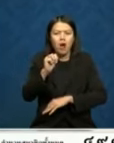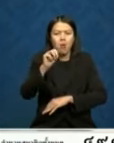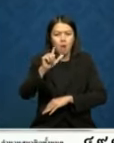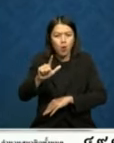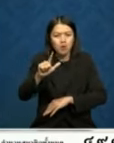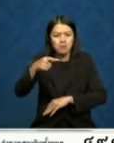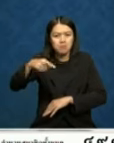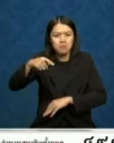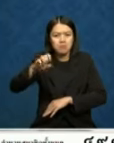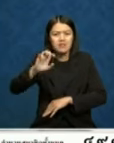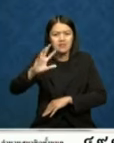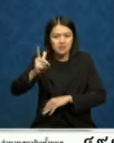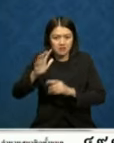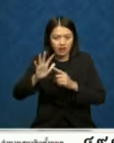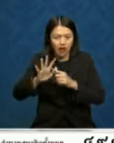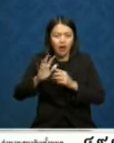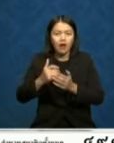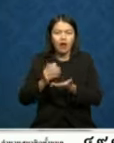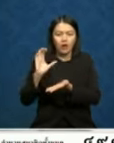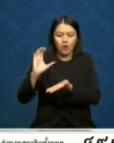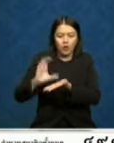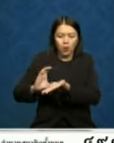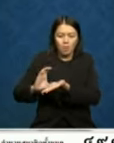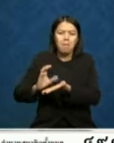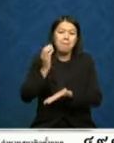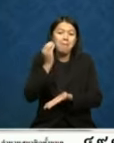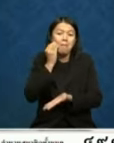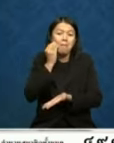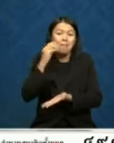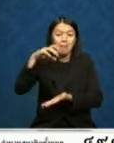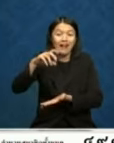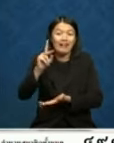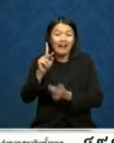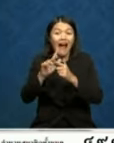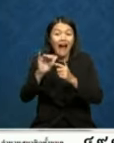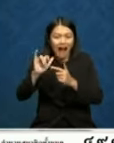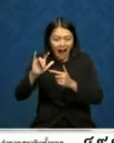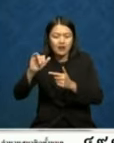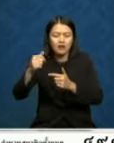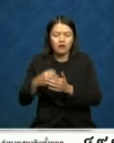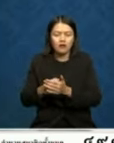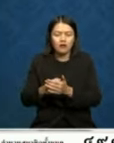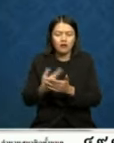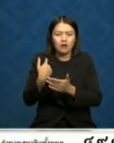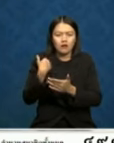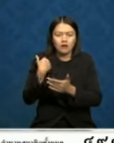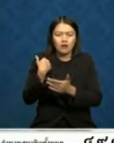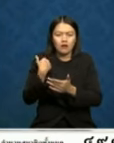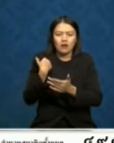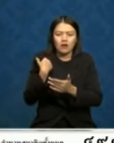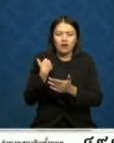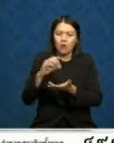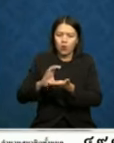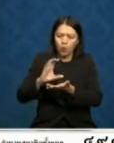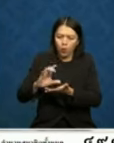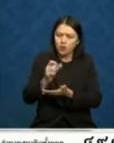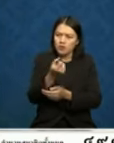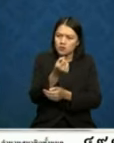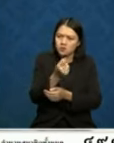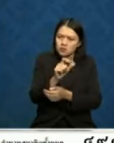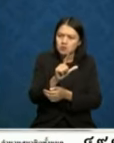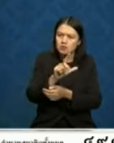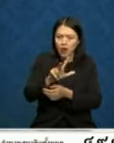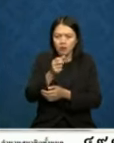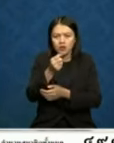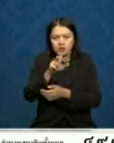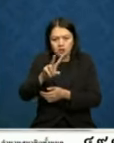ครเราก็ดูว่างบประมาณของบ้านกาญจนาภิเษกเนี่ยนะครับมีการใช้มาโดยตลอดเลย61 13ล้านบาท62 14